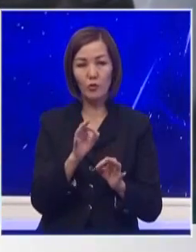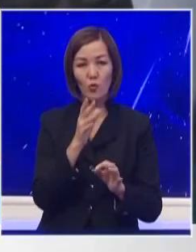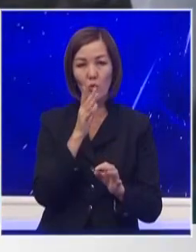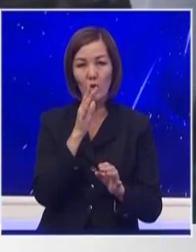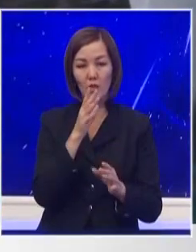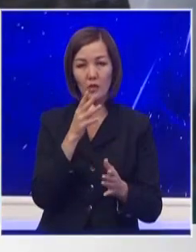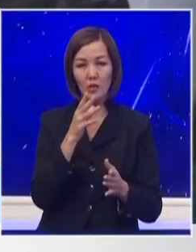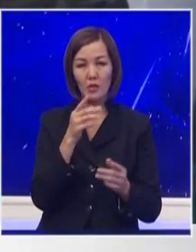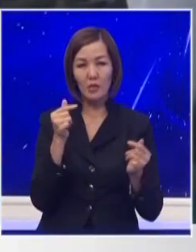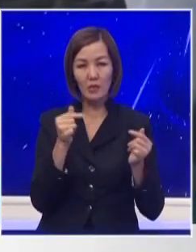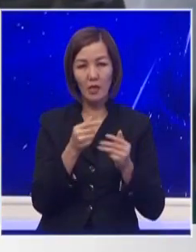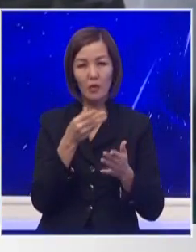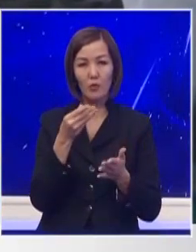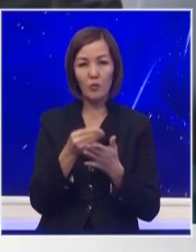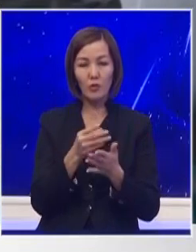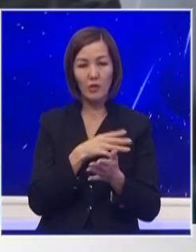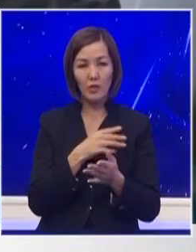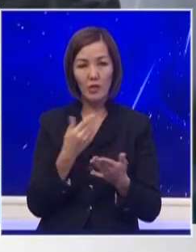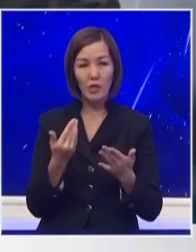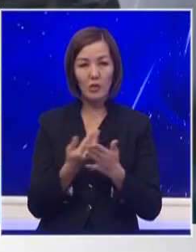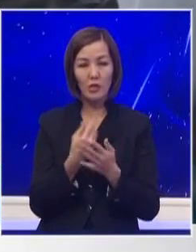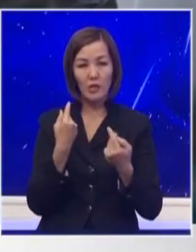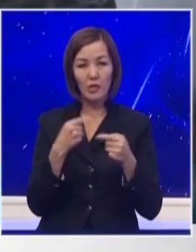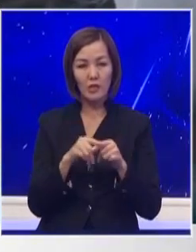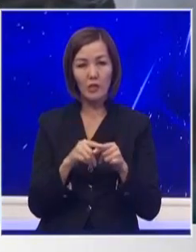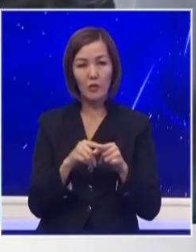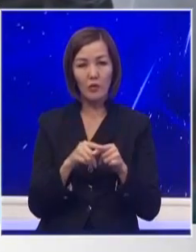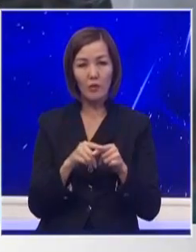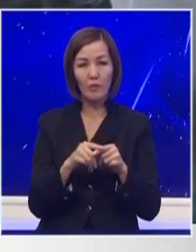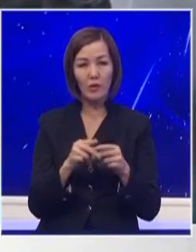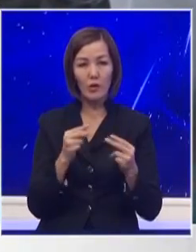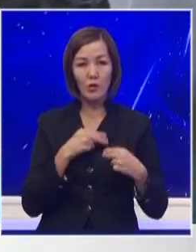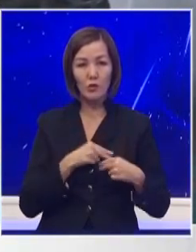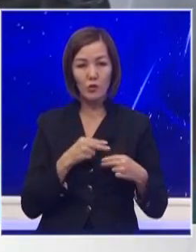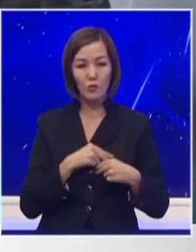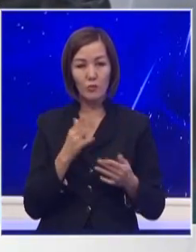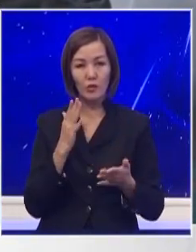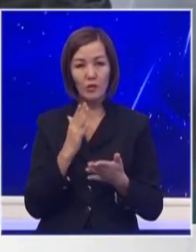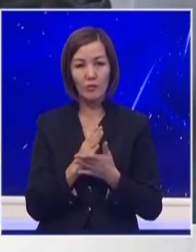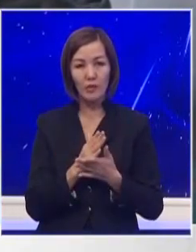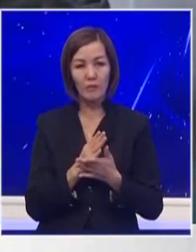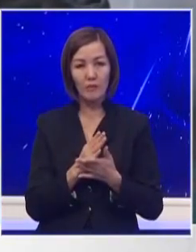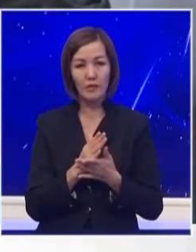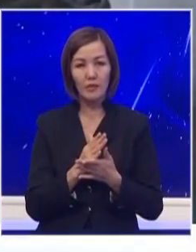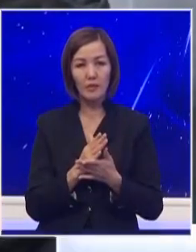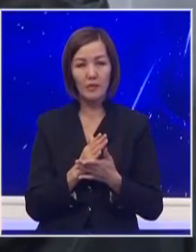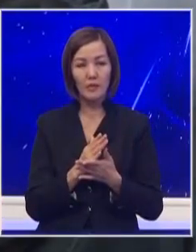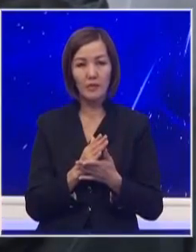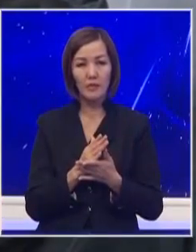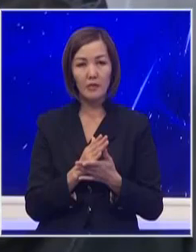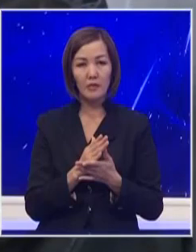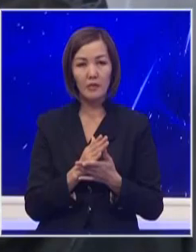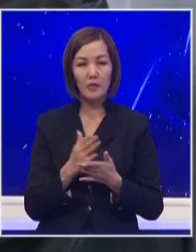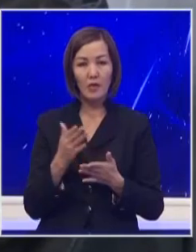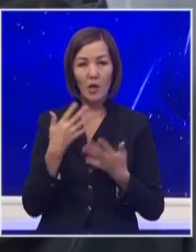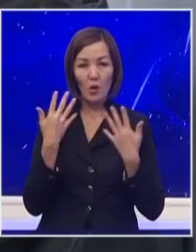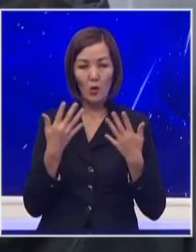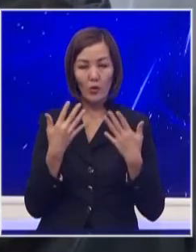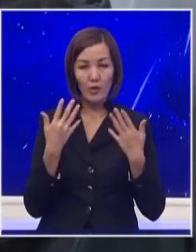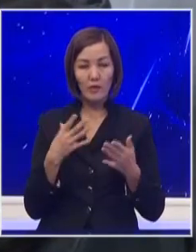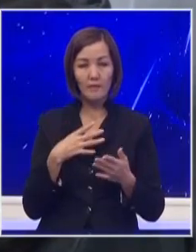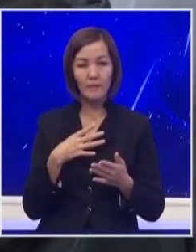көмектесті. Екіншіден мына тұқым ауыстыру көп көмек берді. Қызылордадан тұқым алып кеп осы 120